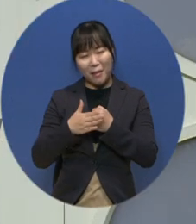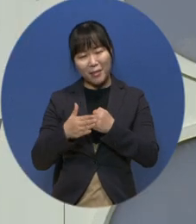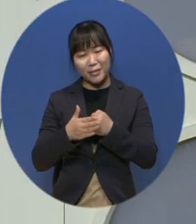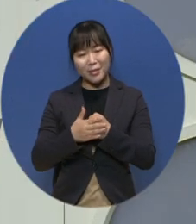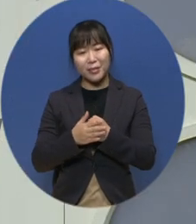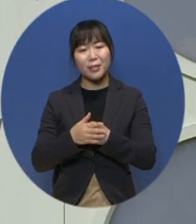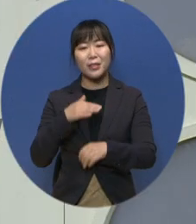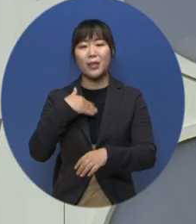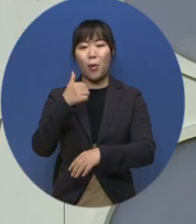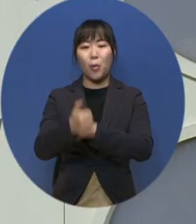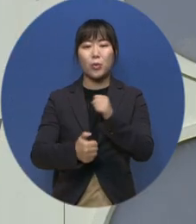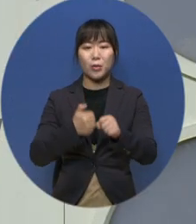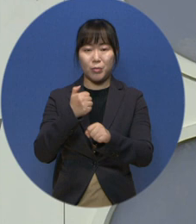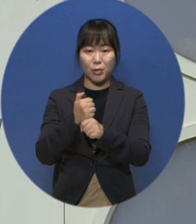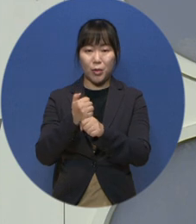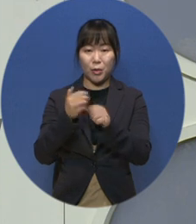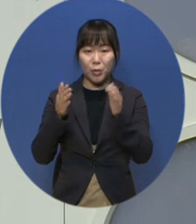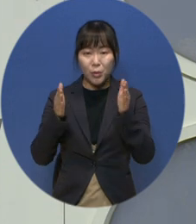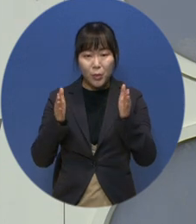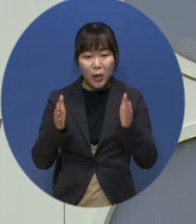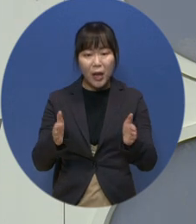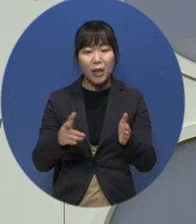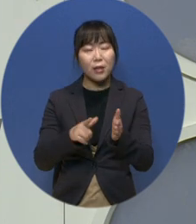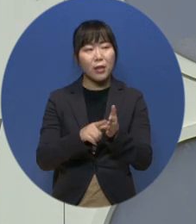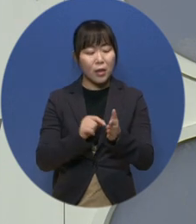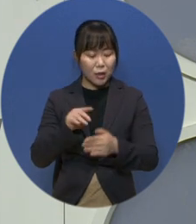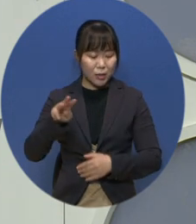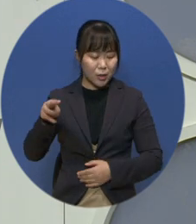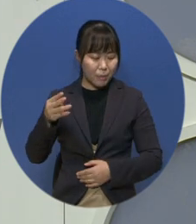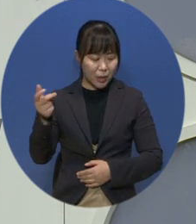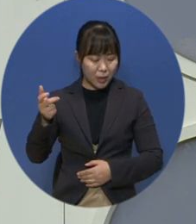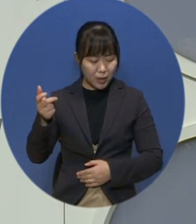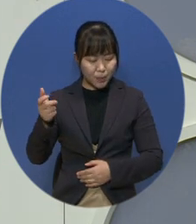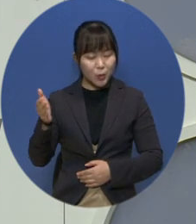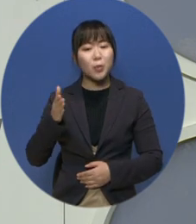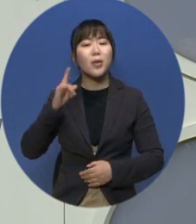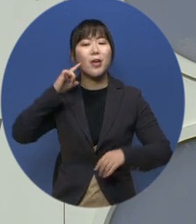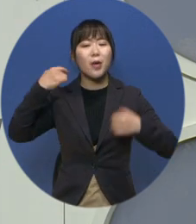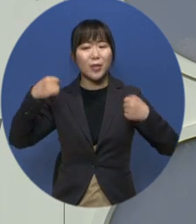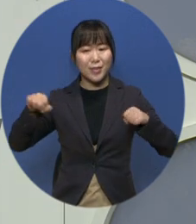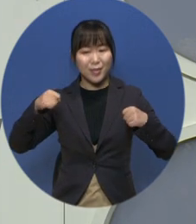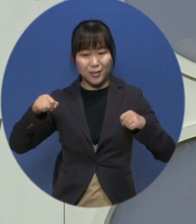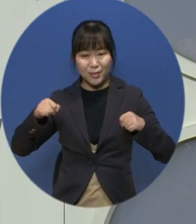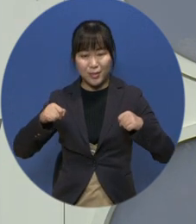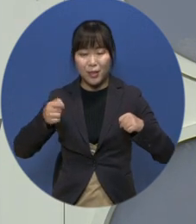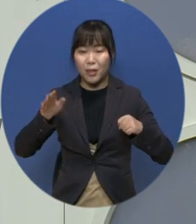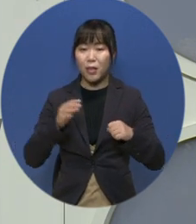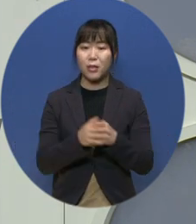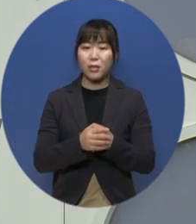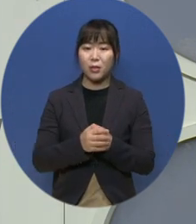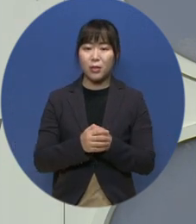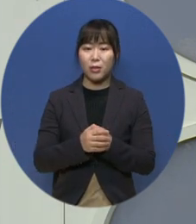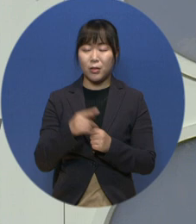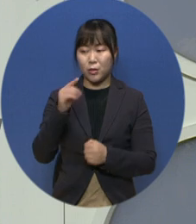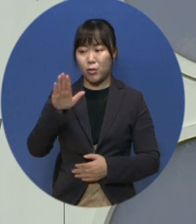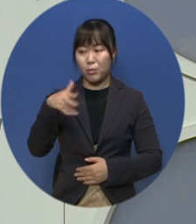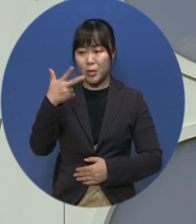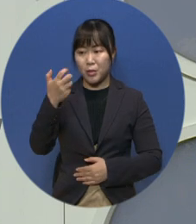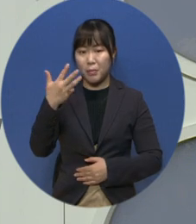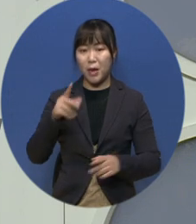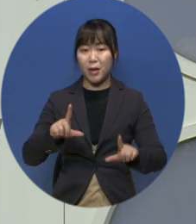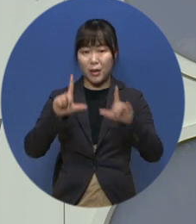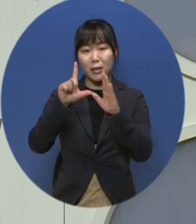제가 50년 동안 한 370여 편의 연극을 했습니다. 그런데 78년도에 아니었네.